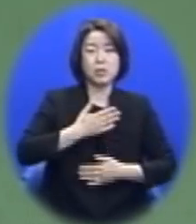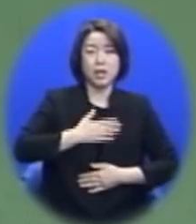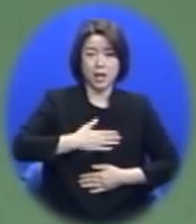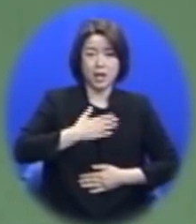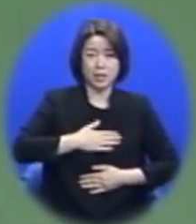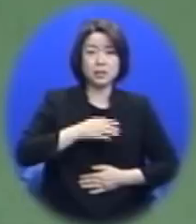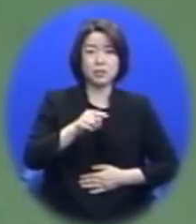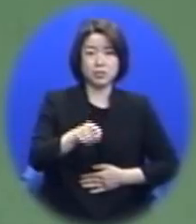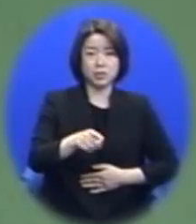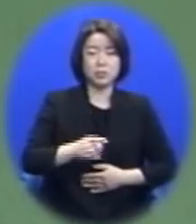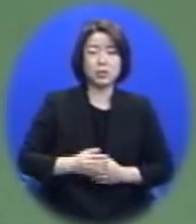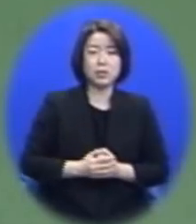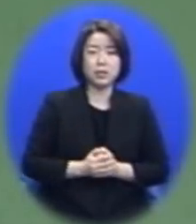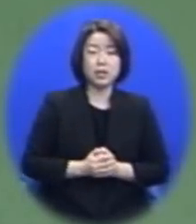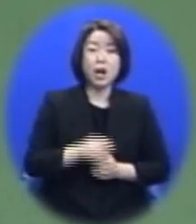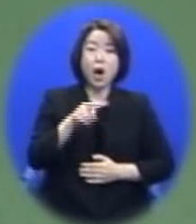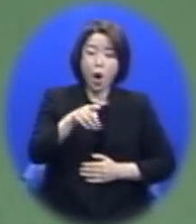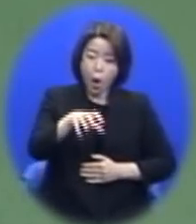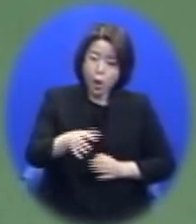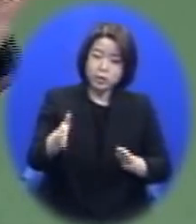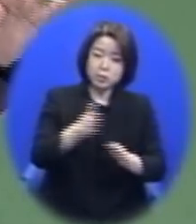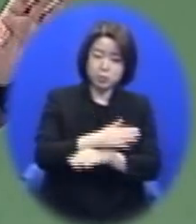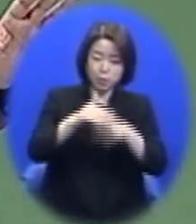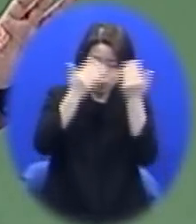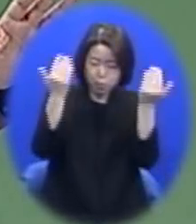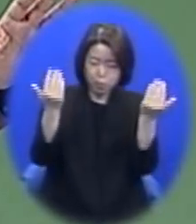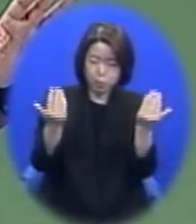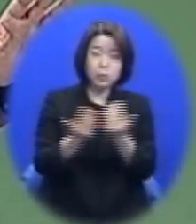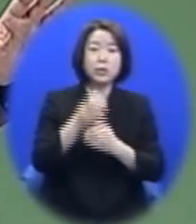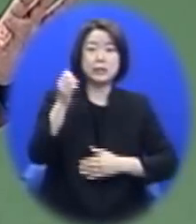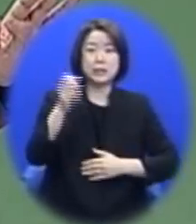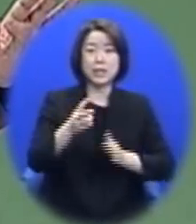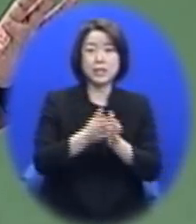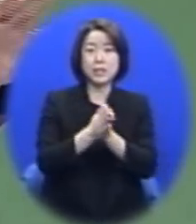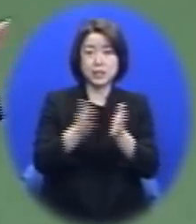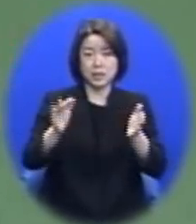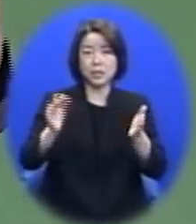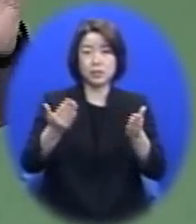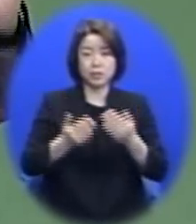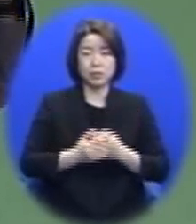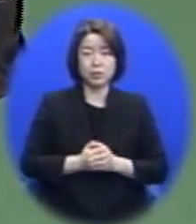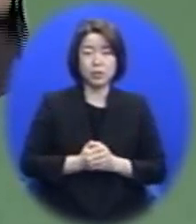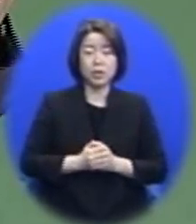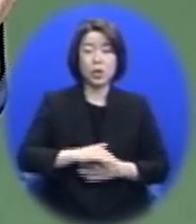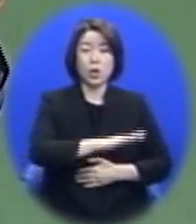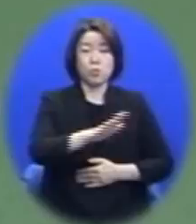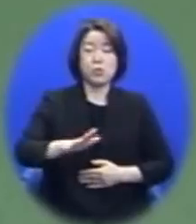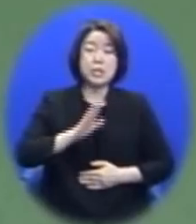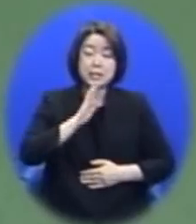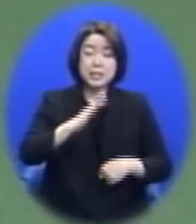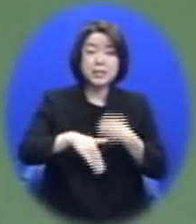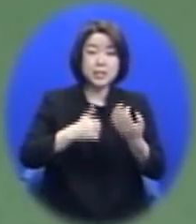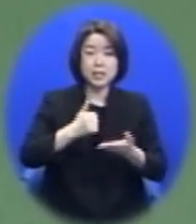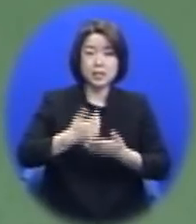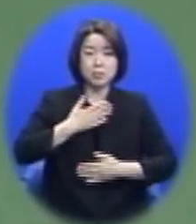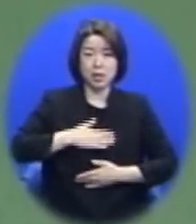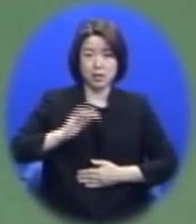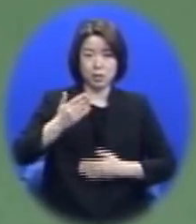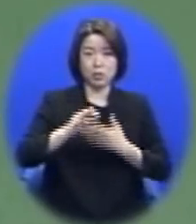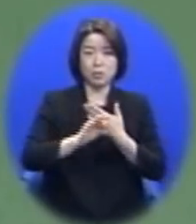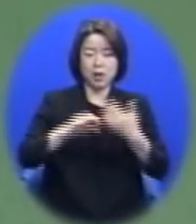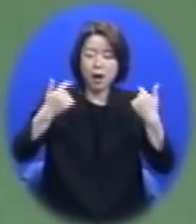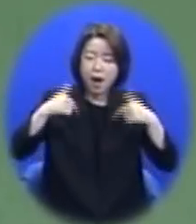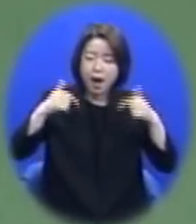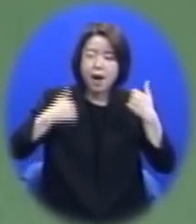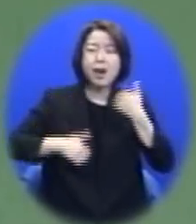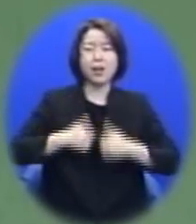것입니다. 거기서부터 모든 것이 다시 시작됩니다. 우리가 하나님을 진짜 알게 되면 항상